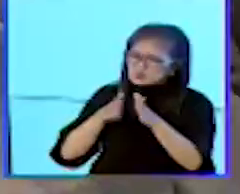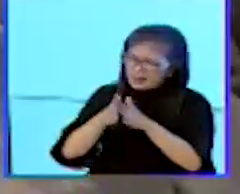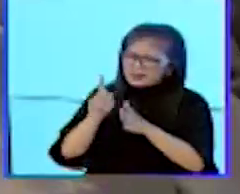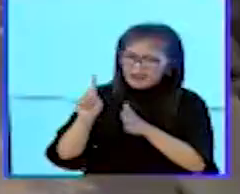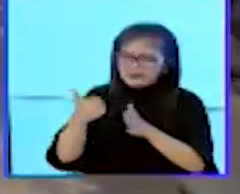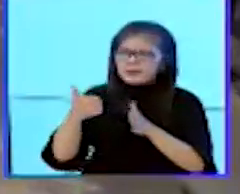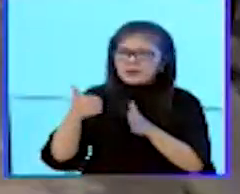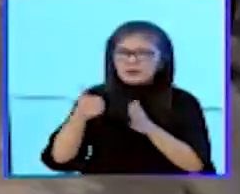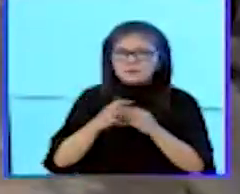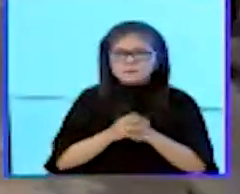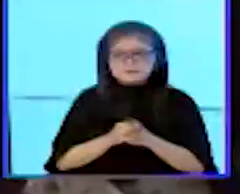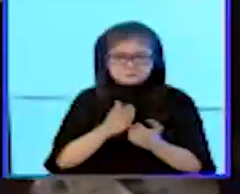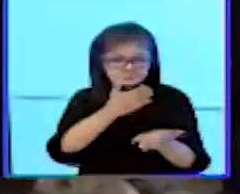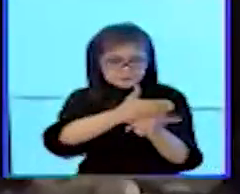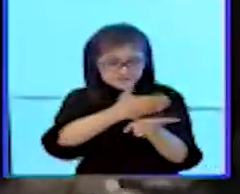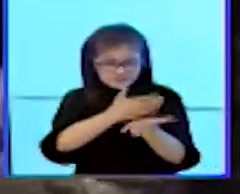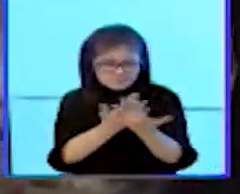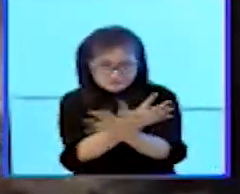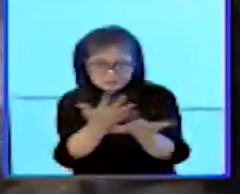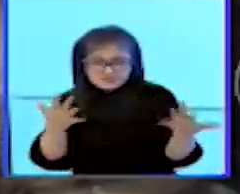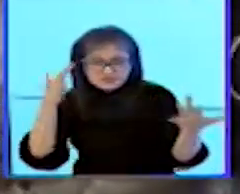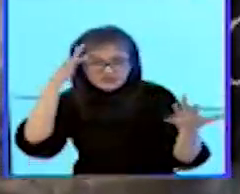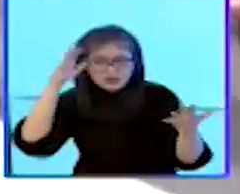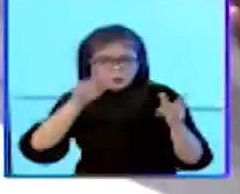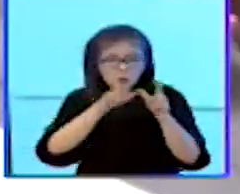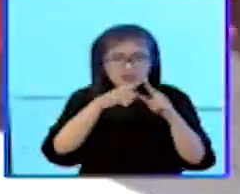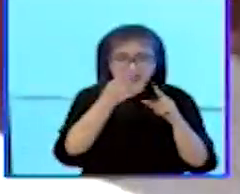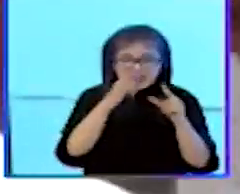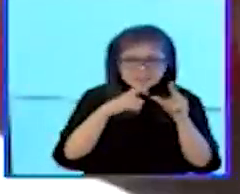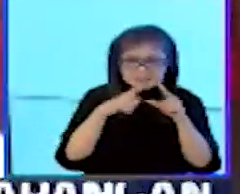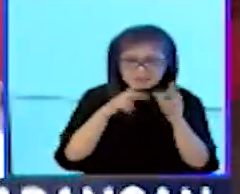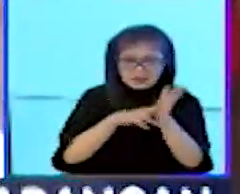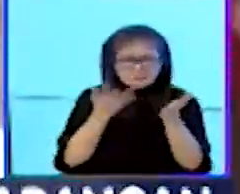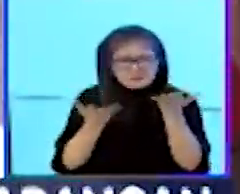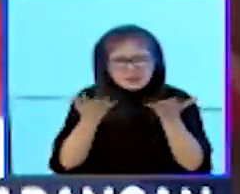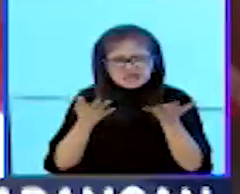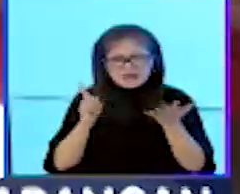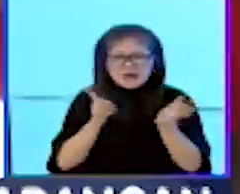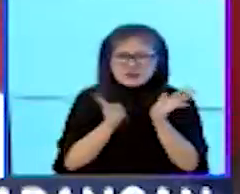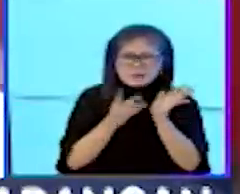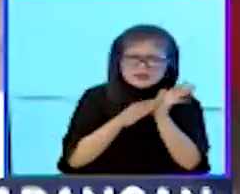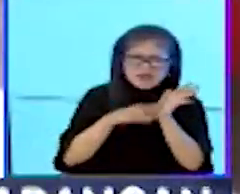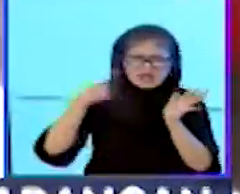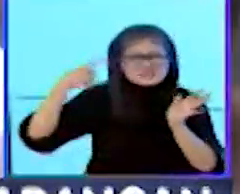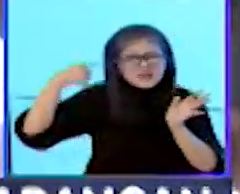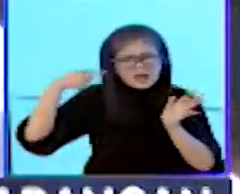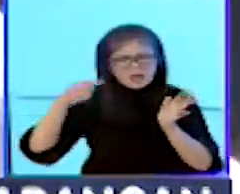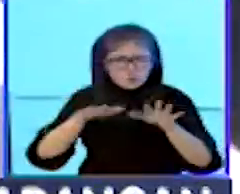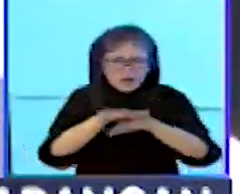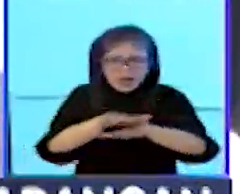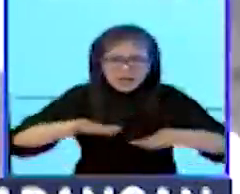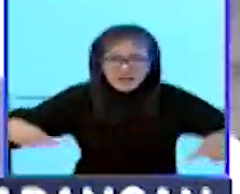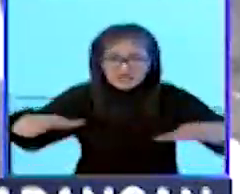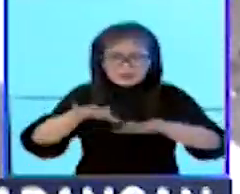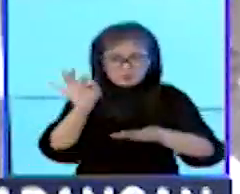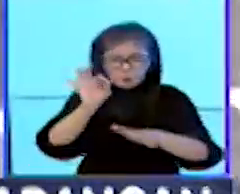lahan warisan kerap terjadi terutama dipicu perselisihan mengenai batas antar lahan. Apalagi jika lahan yang dimiliki belum memiliki